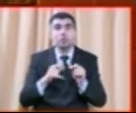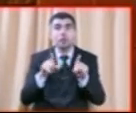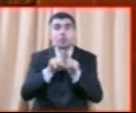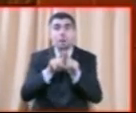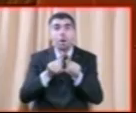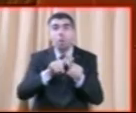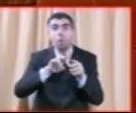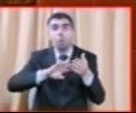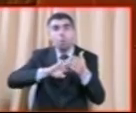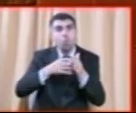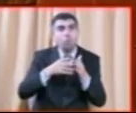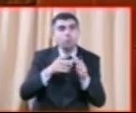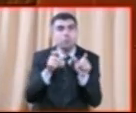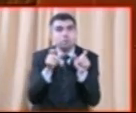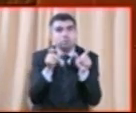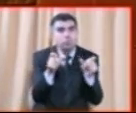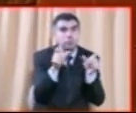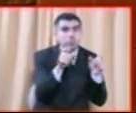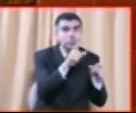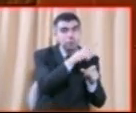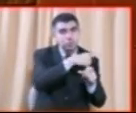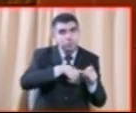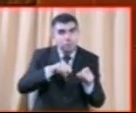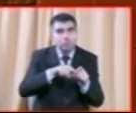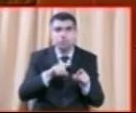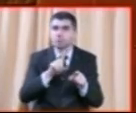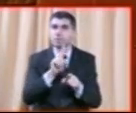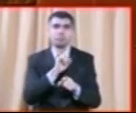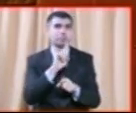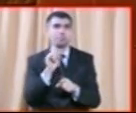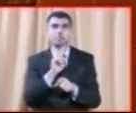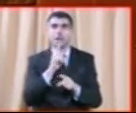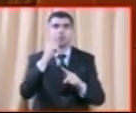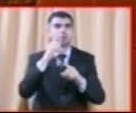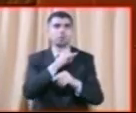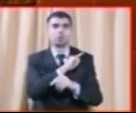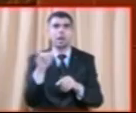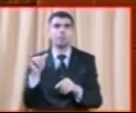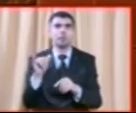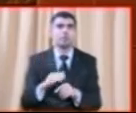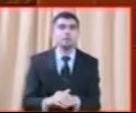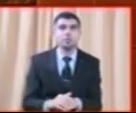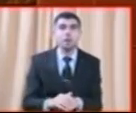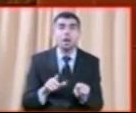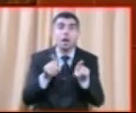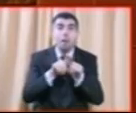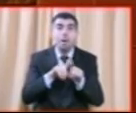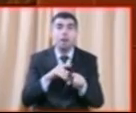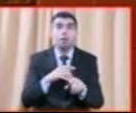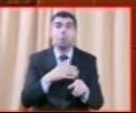المسؤولية التقصيرية هكذا تلقى على الحكومة بطريقة بسيطة. الحكومة تتابع